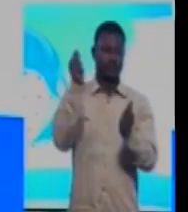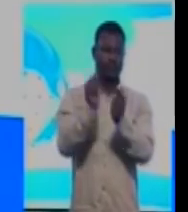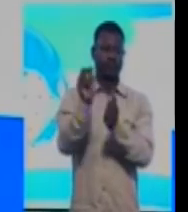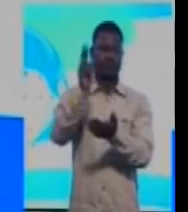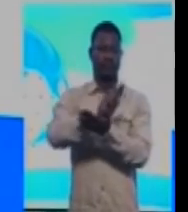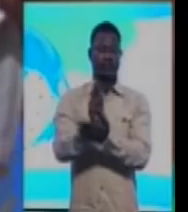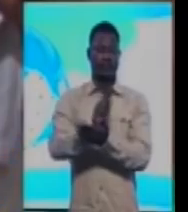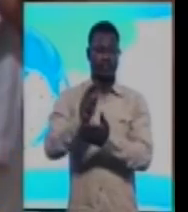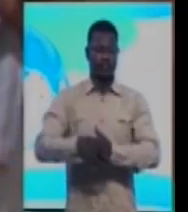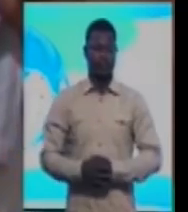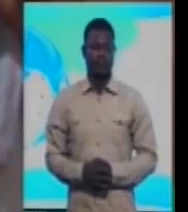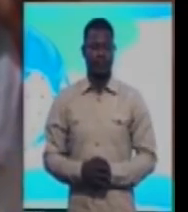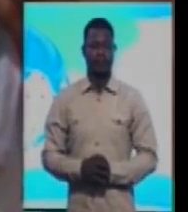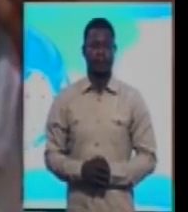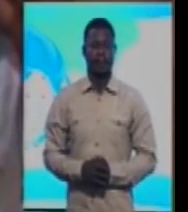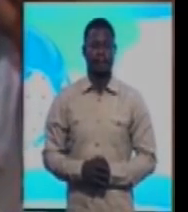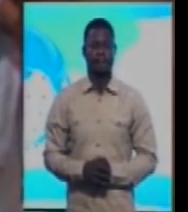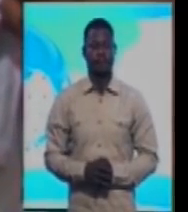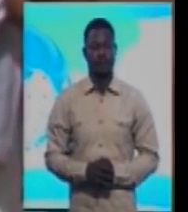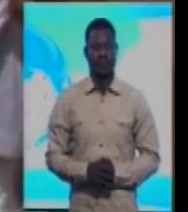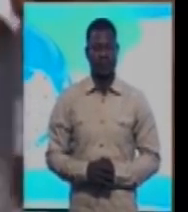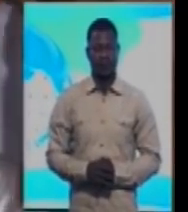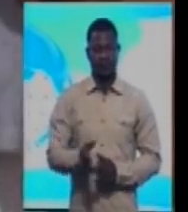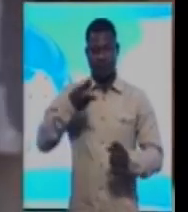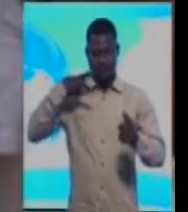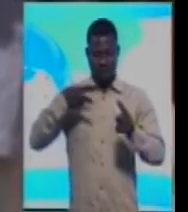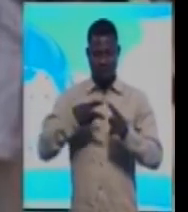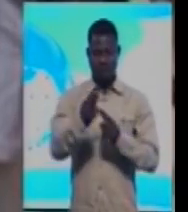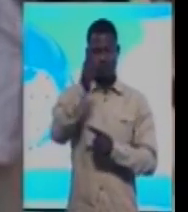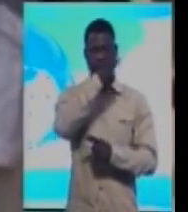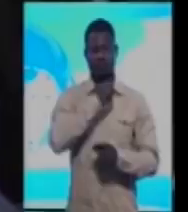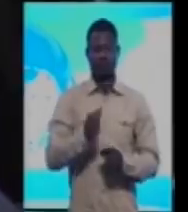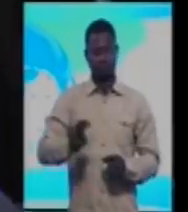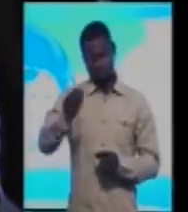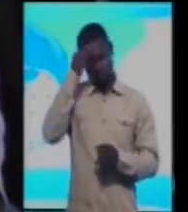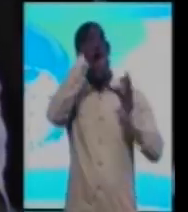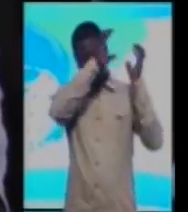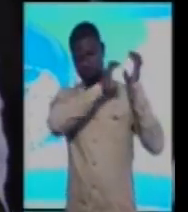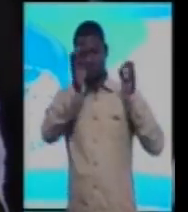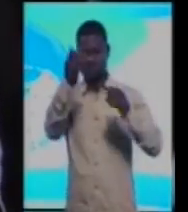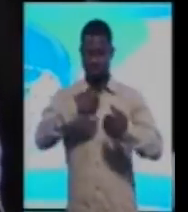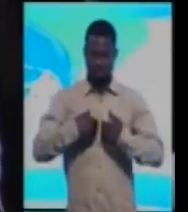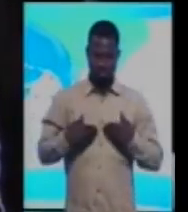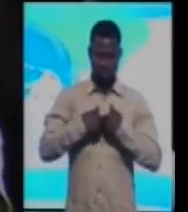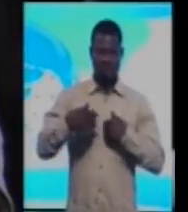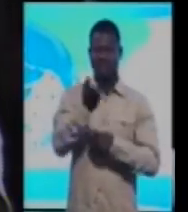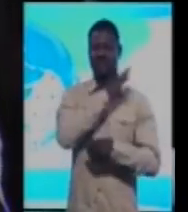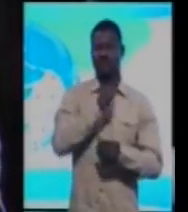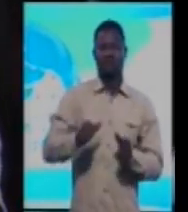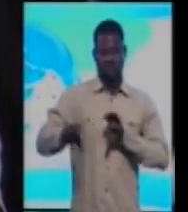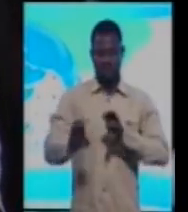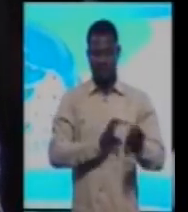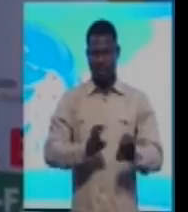Ibrahim Assanou. Par cette coupure de ruban, le ministre en charge des ressources animales procède officiellement